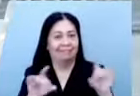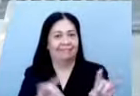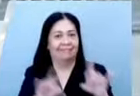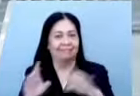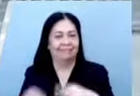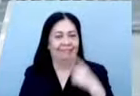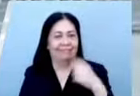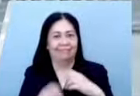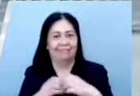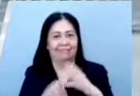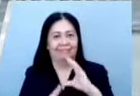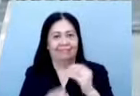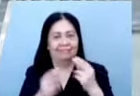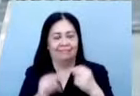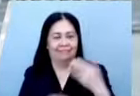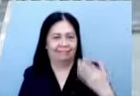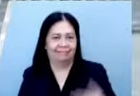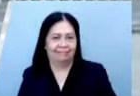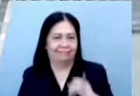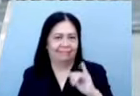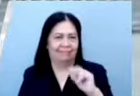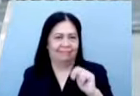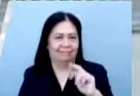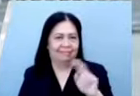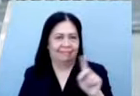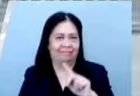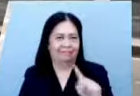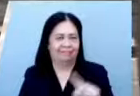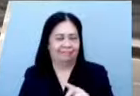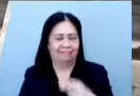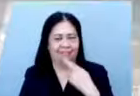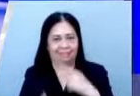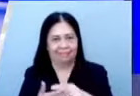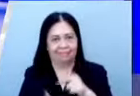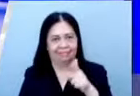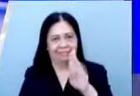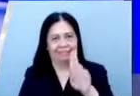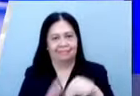GMA Integrated News, Ian Cruz nakatutok, 24 oras.